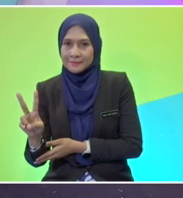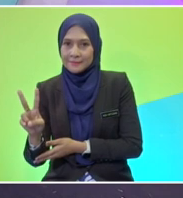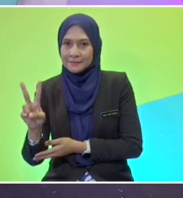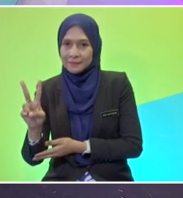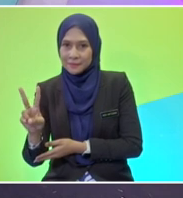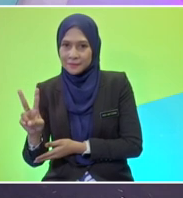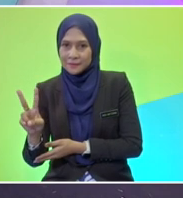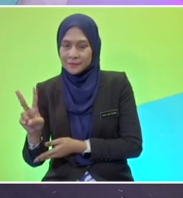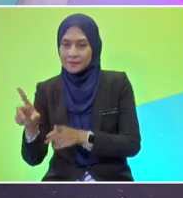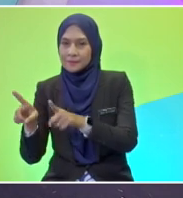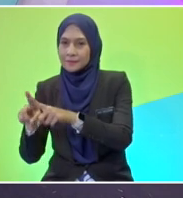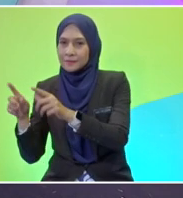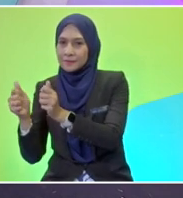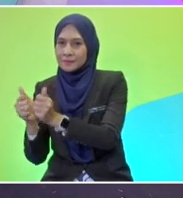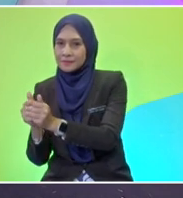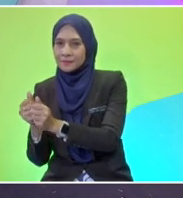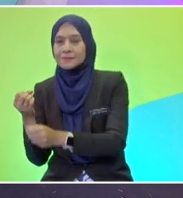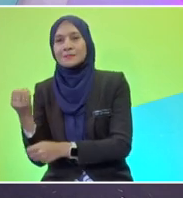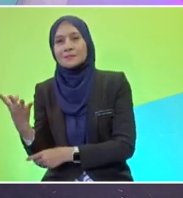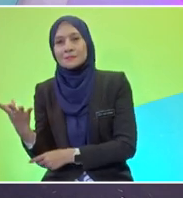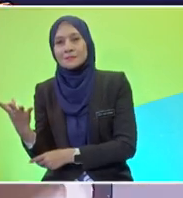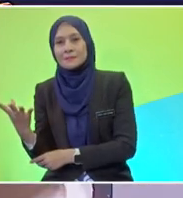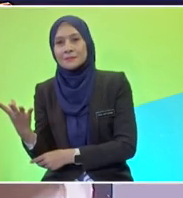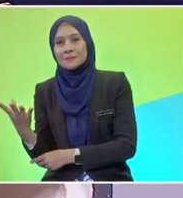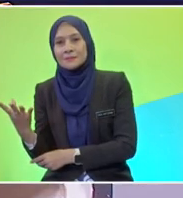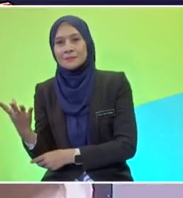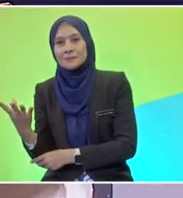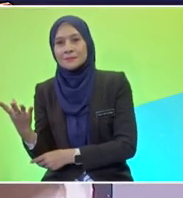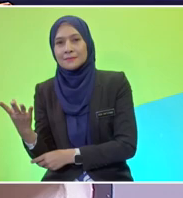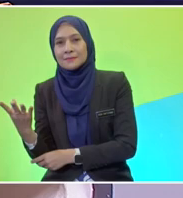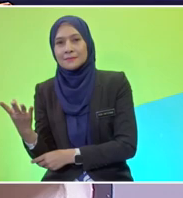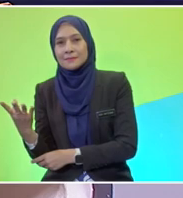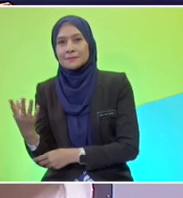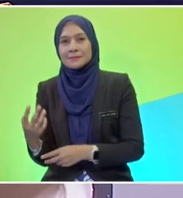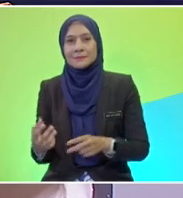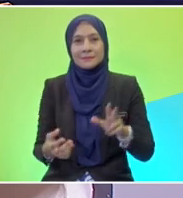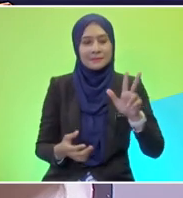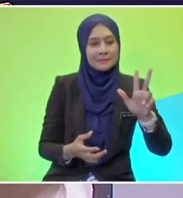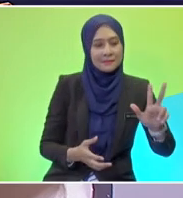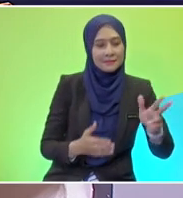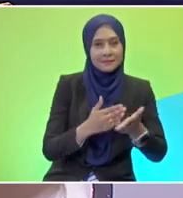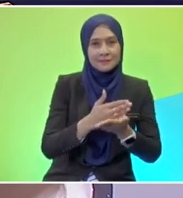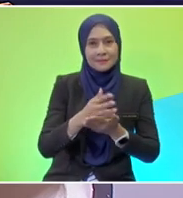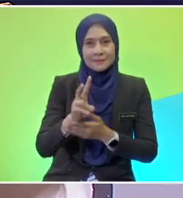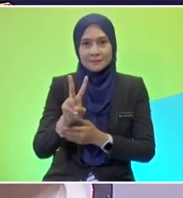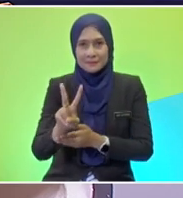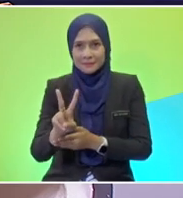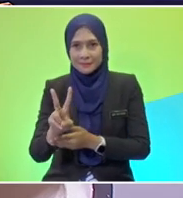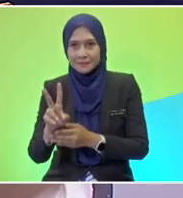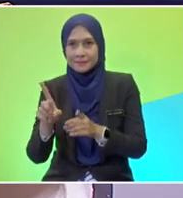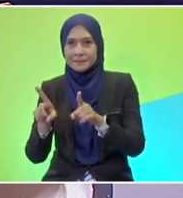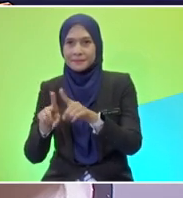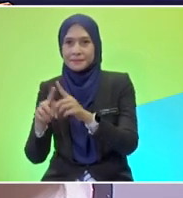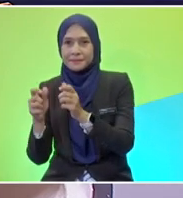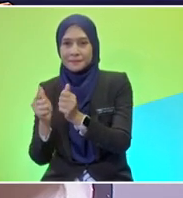tolak dua. Nak tolak berapa ni, ya? Kalau ni, nak tolak yang ni ke nak tolak yang mana dulu ni? Mestilah tolak dua